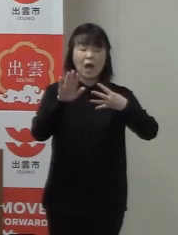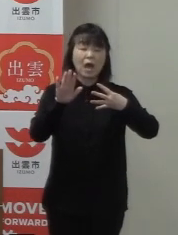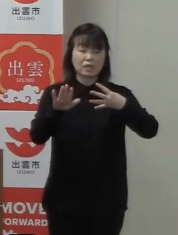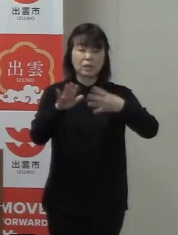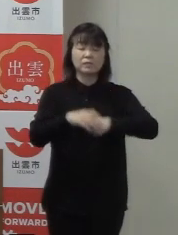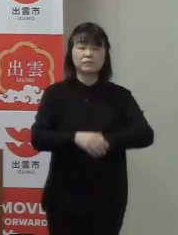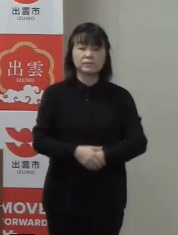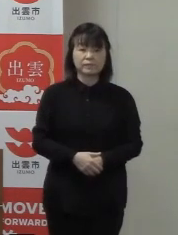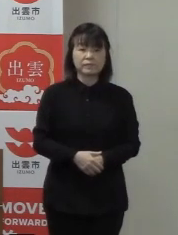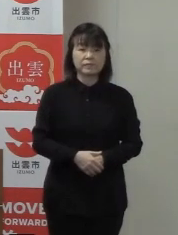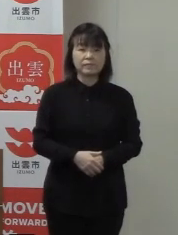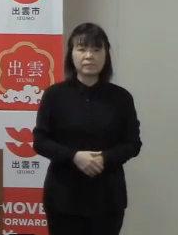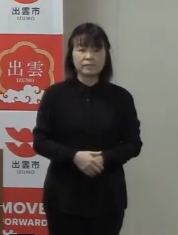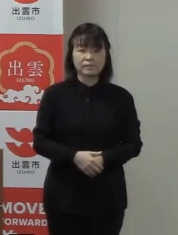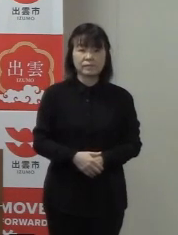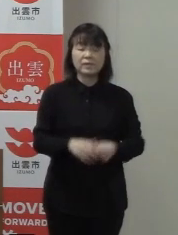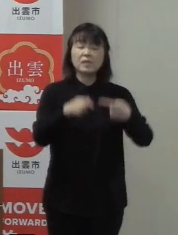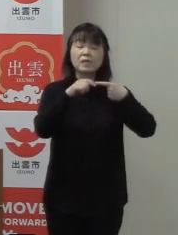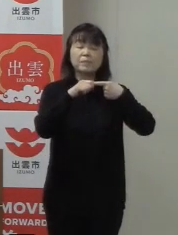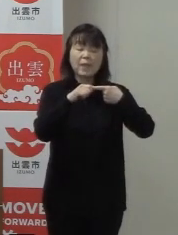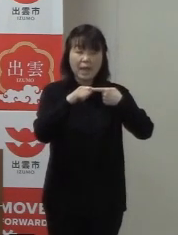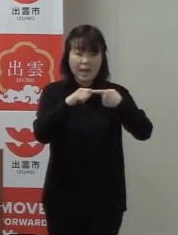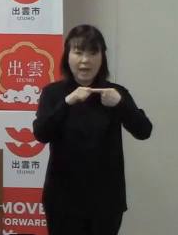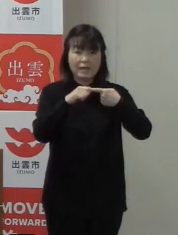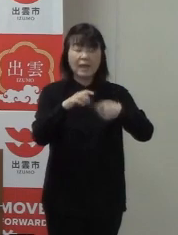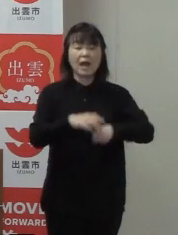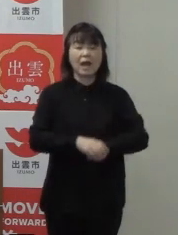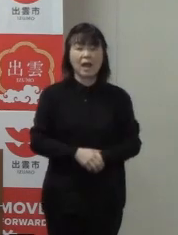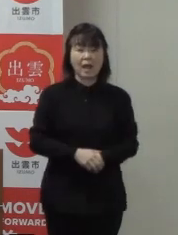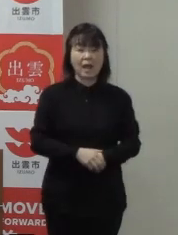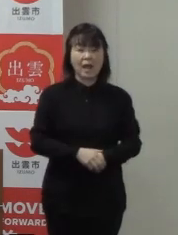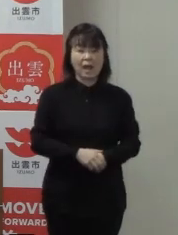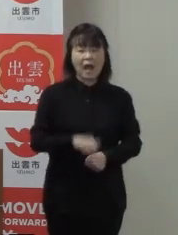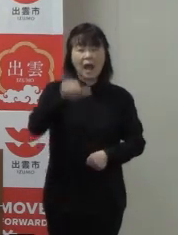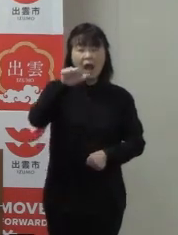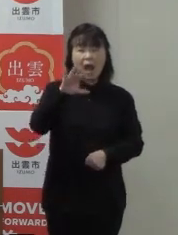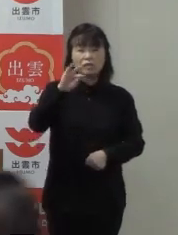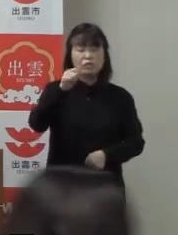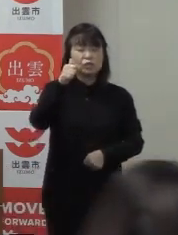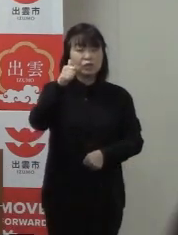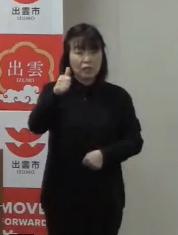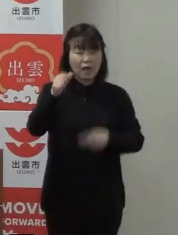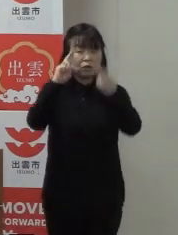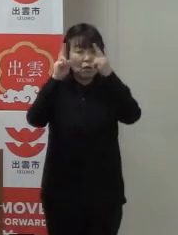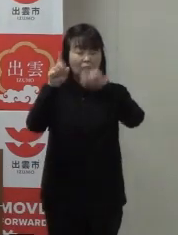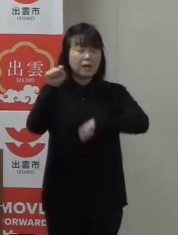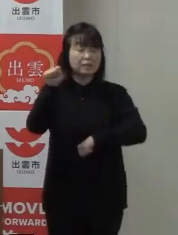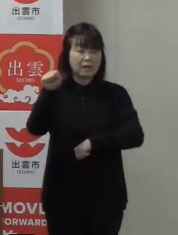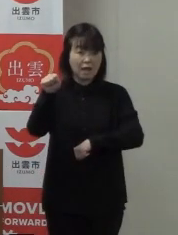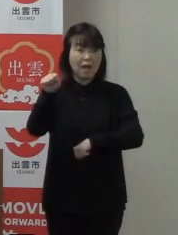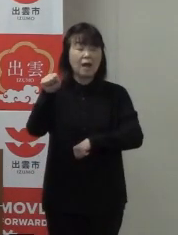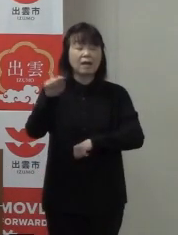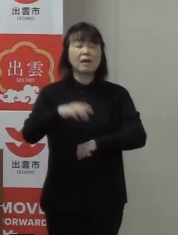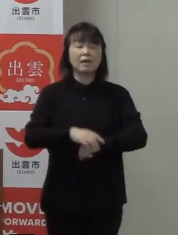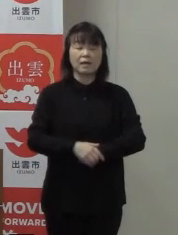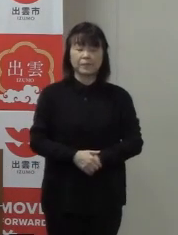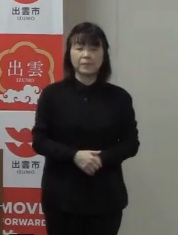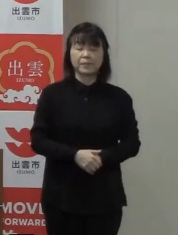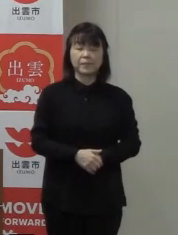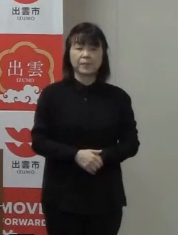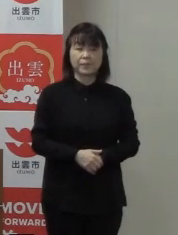ず、1点目は、株式会社アツタさんとですね、コラボしたものでありま